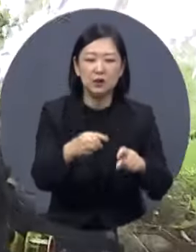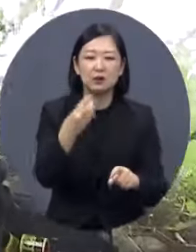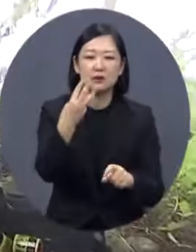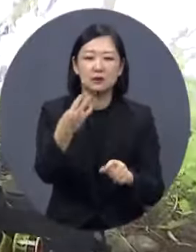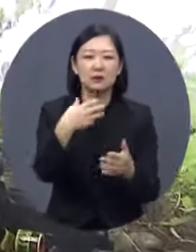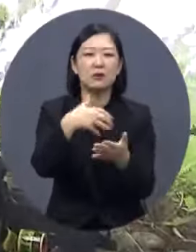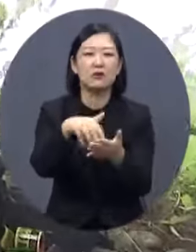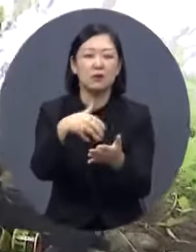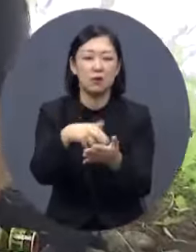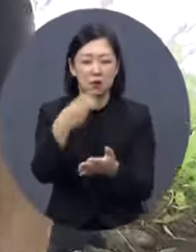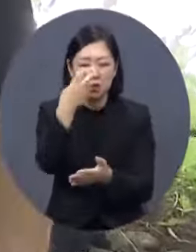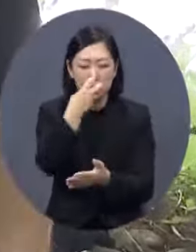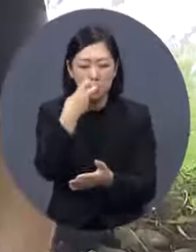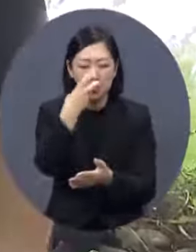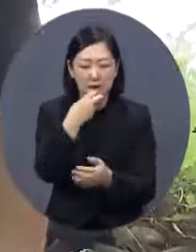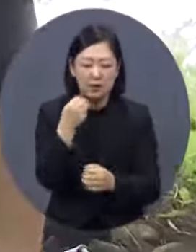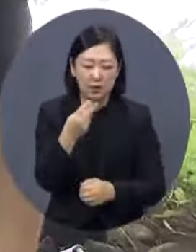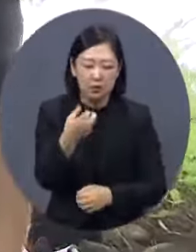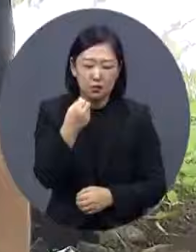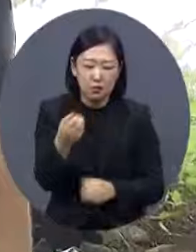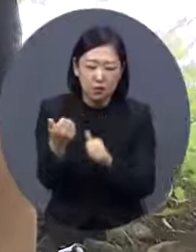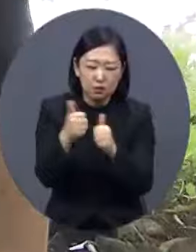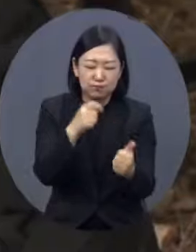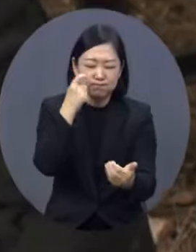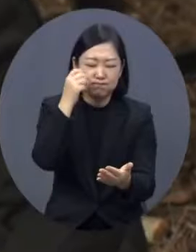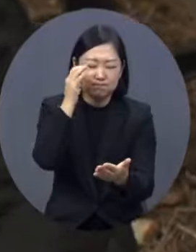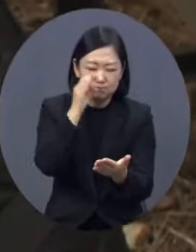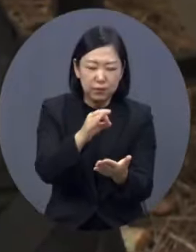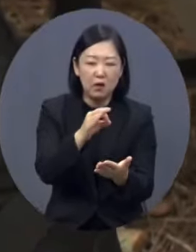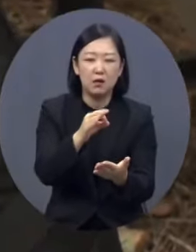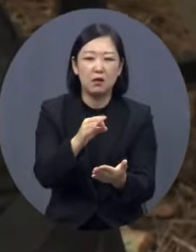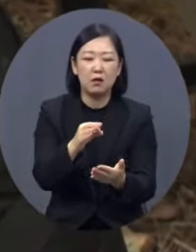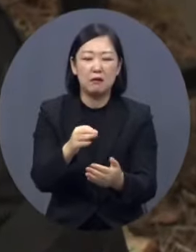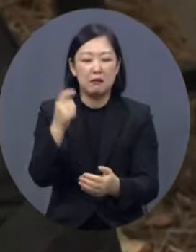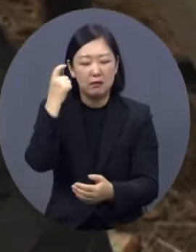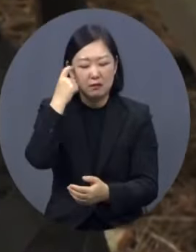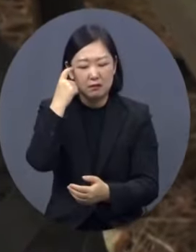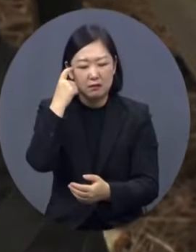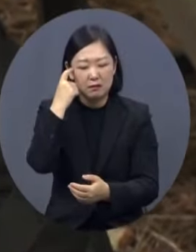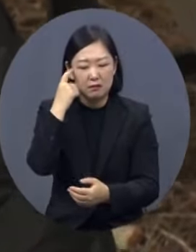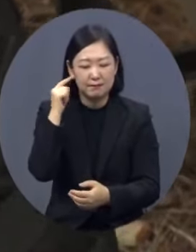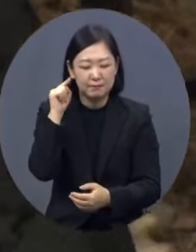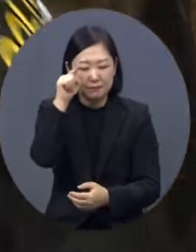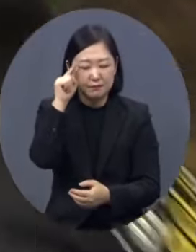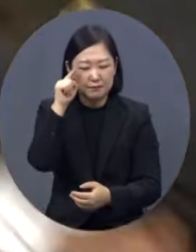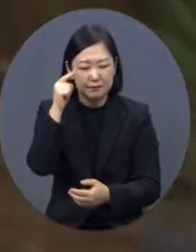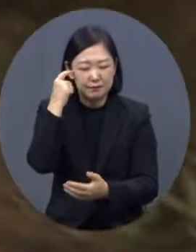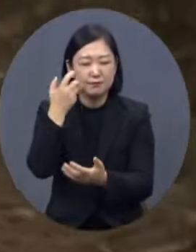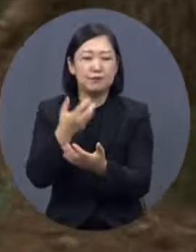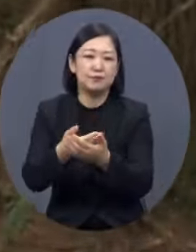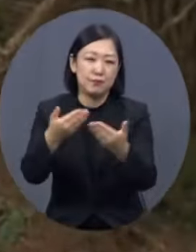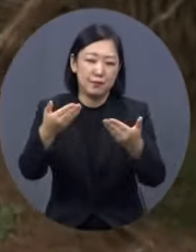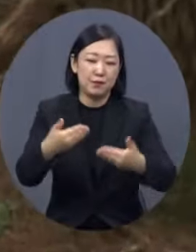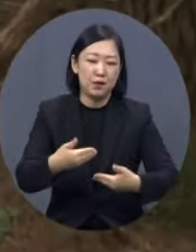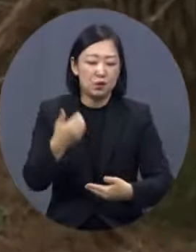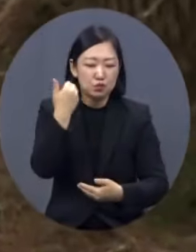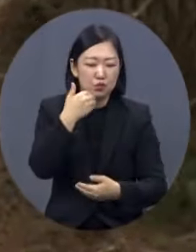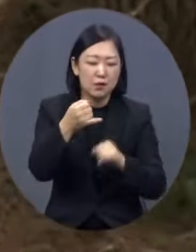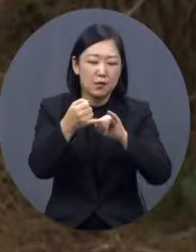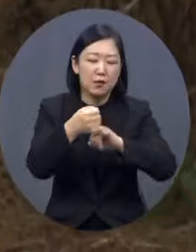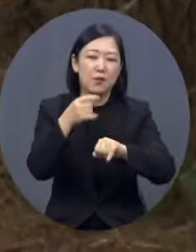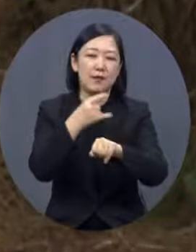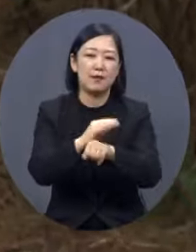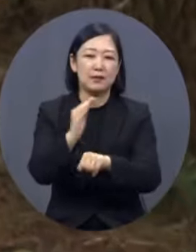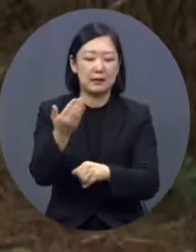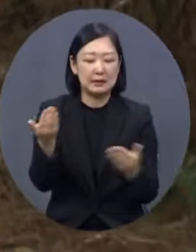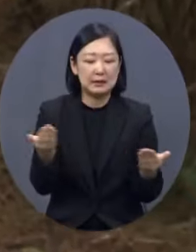처리할 정도로 자주 죽음을 목격해 트라우마를 겪기도 하지만 누군가는 꼭 해야하는 일을 한다는 자부심으로 일하고